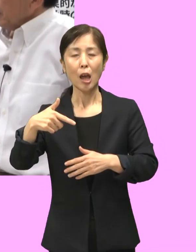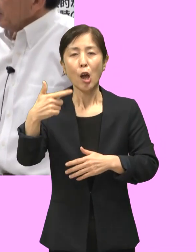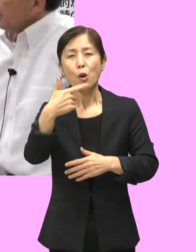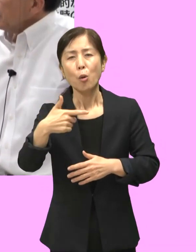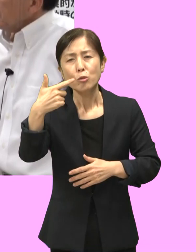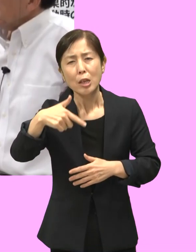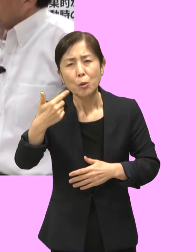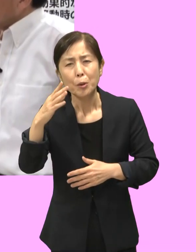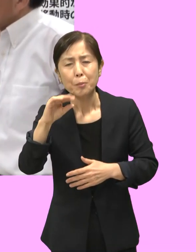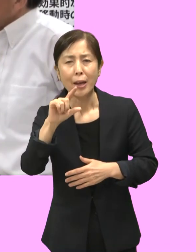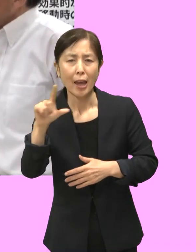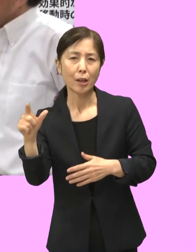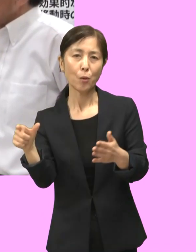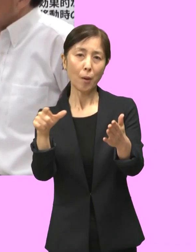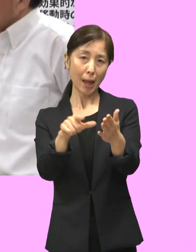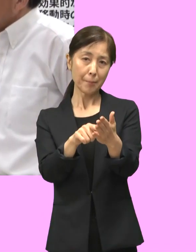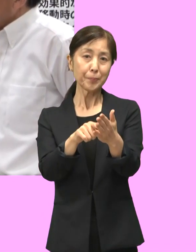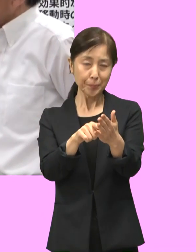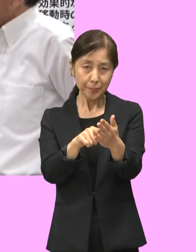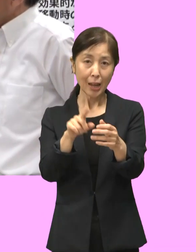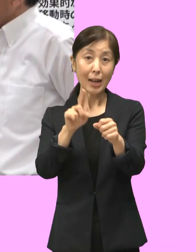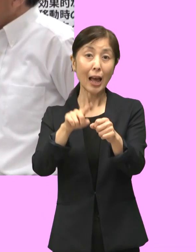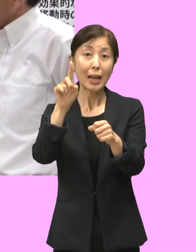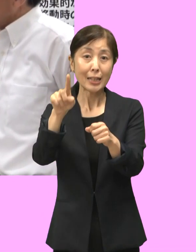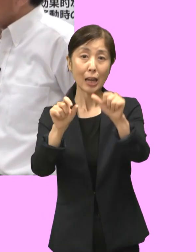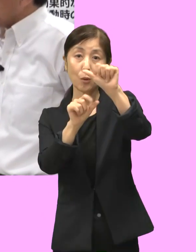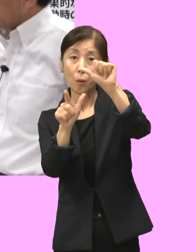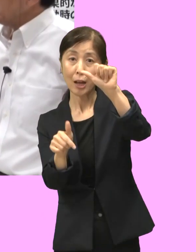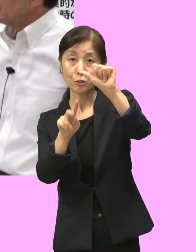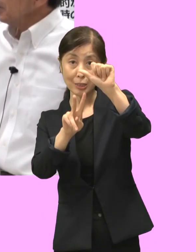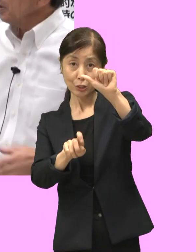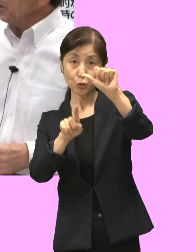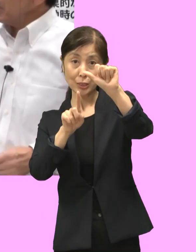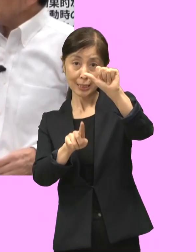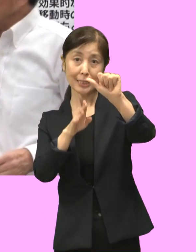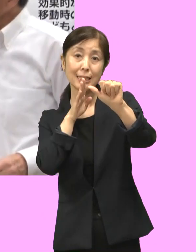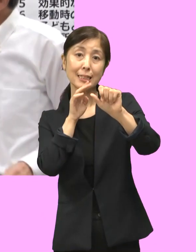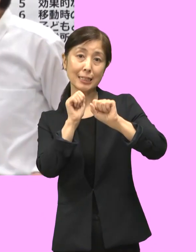来年、5月21日に、実施をしておりますが、